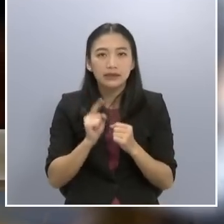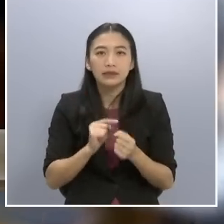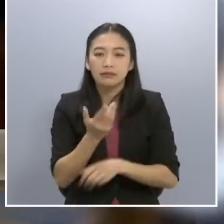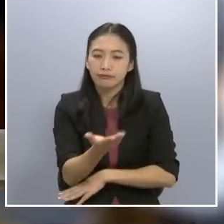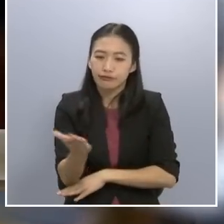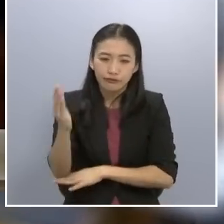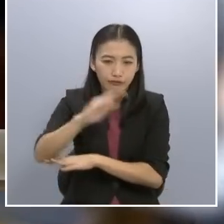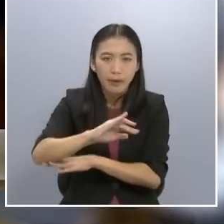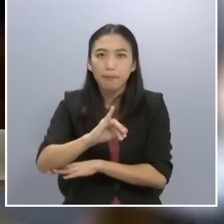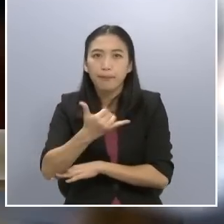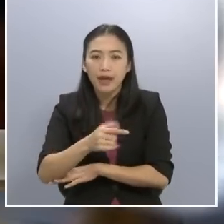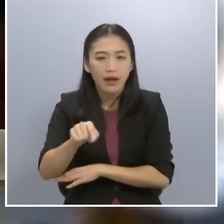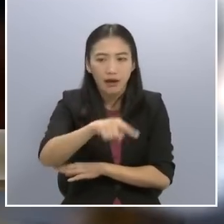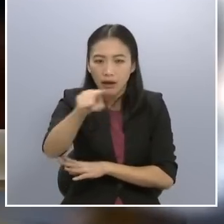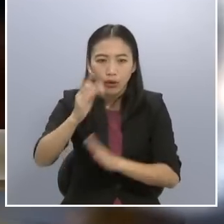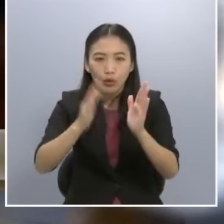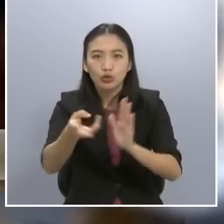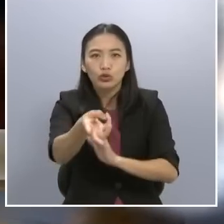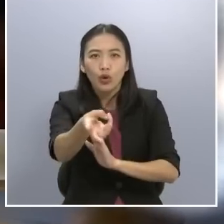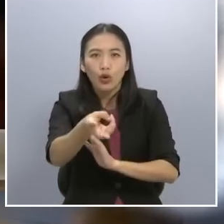บ้านไม่มีผู้ชายเลย ถ้า